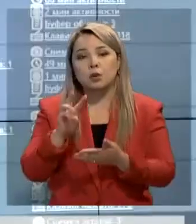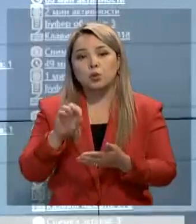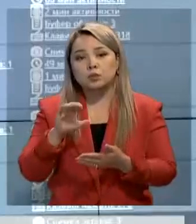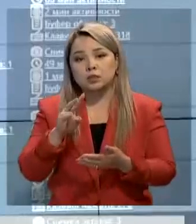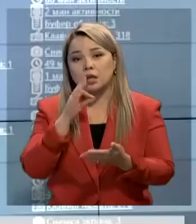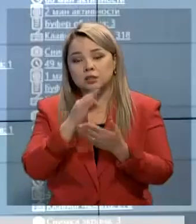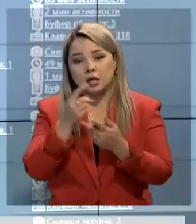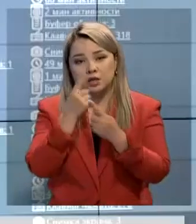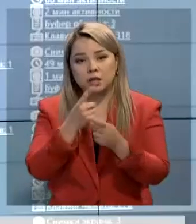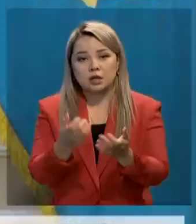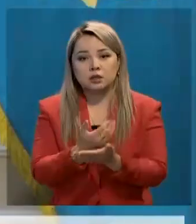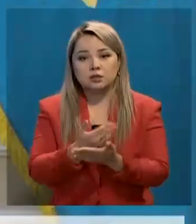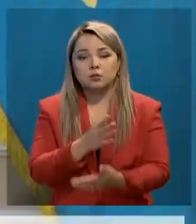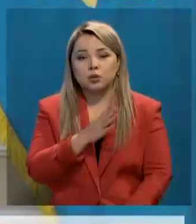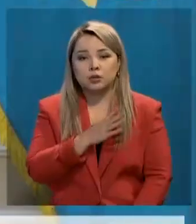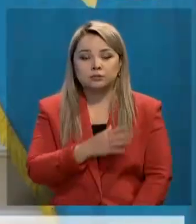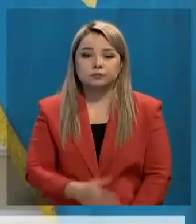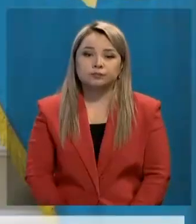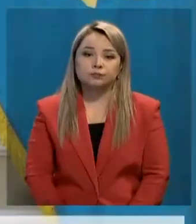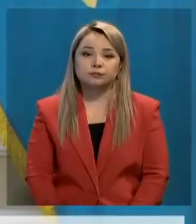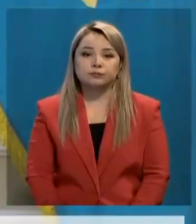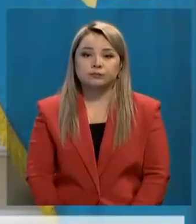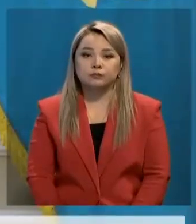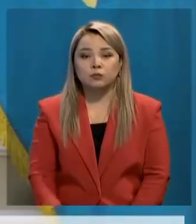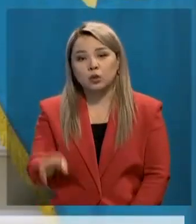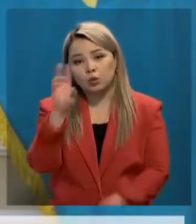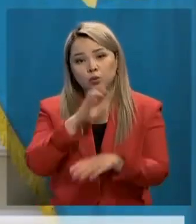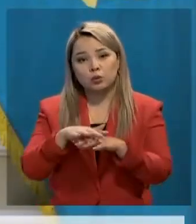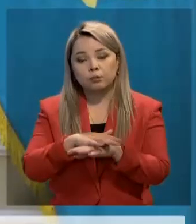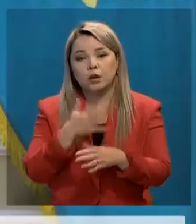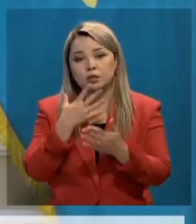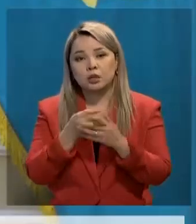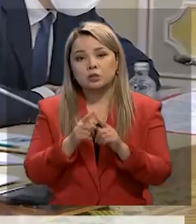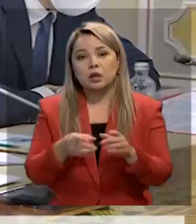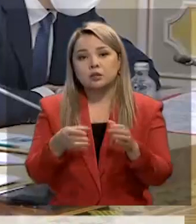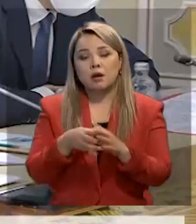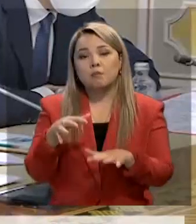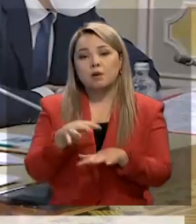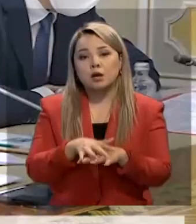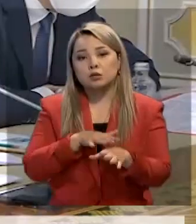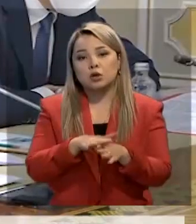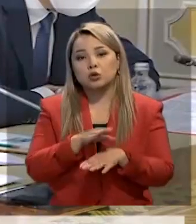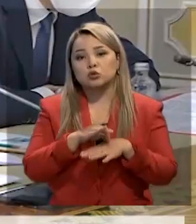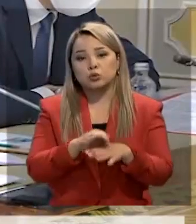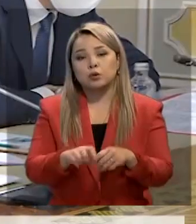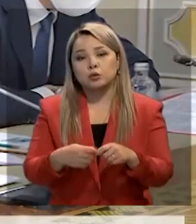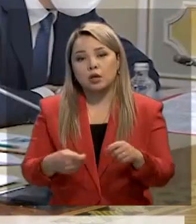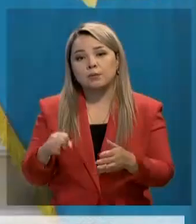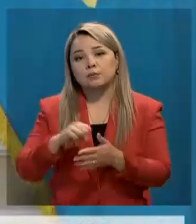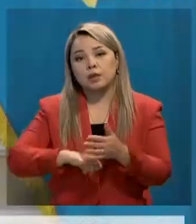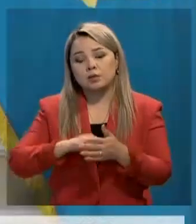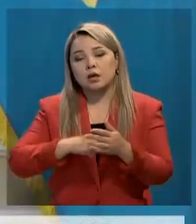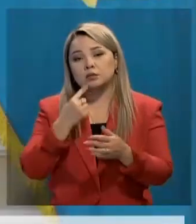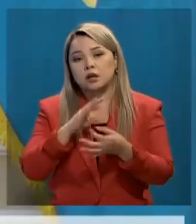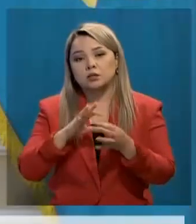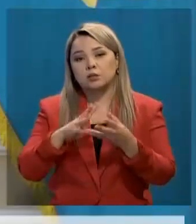Мусинге ескерту жасы. Правительство должно доложить. Үкімет ұлттық деректер банкін құру жұмысын созбалаңға салу себебін баяндауға